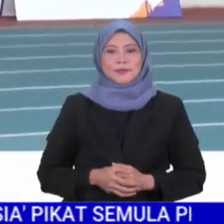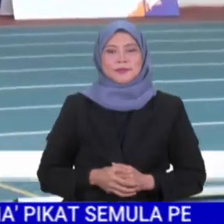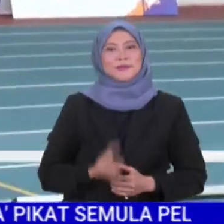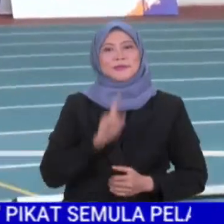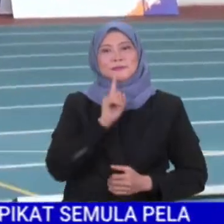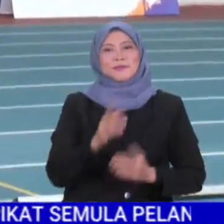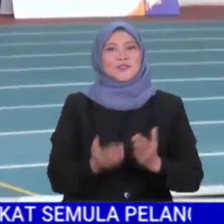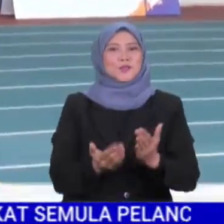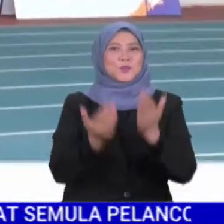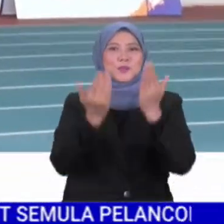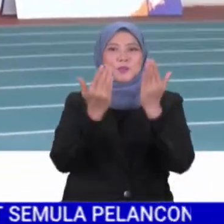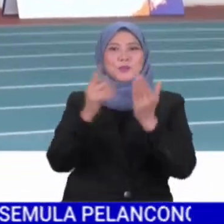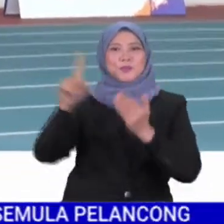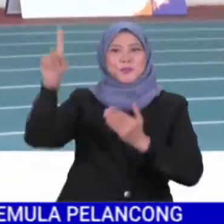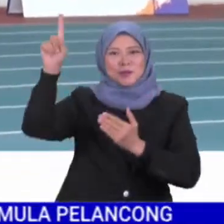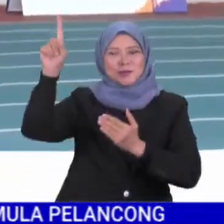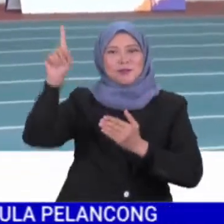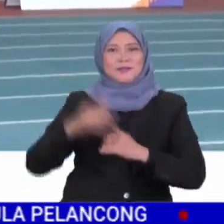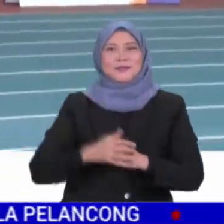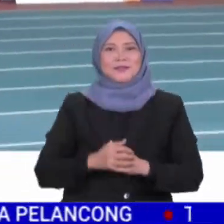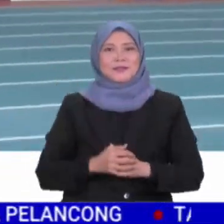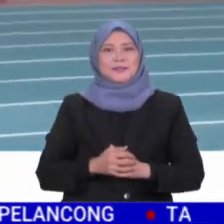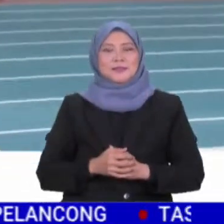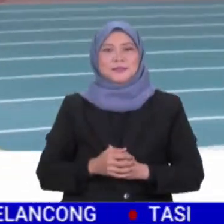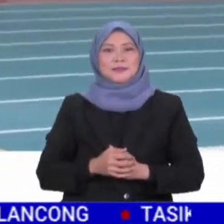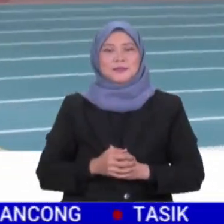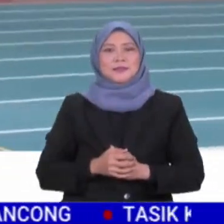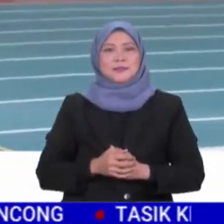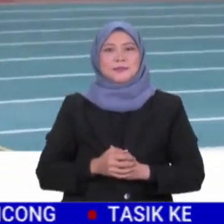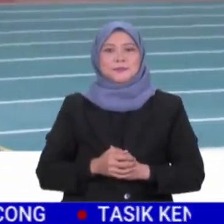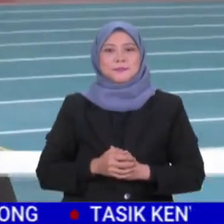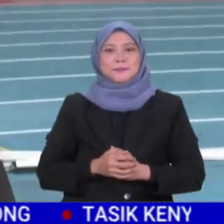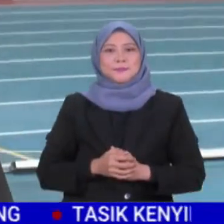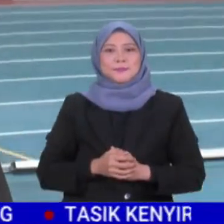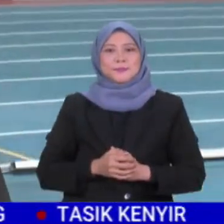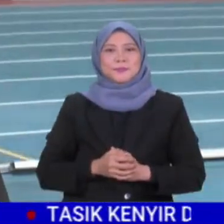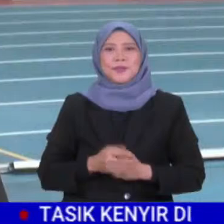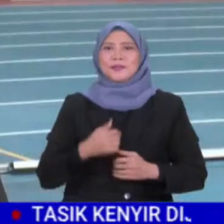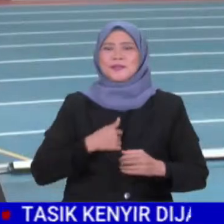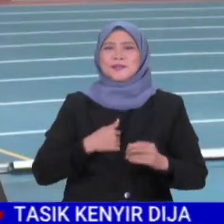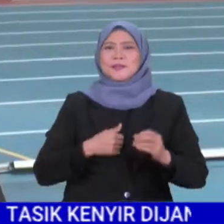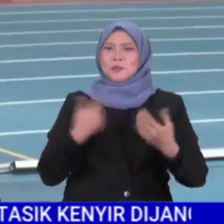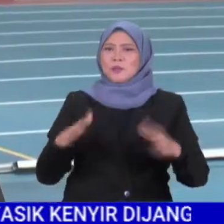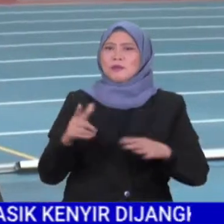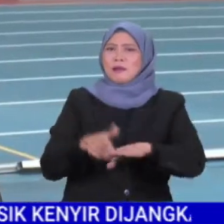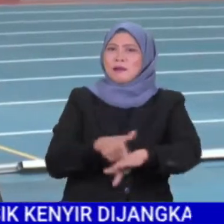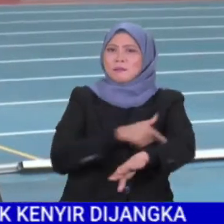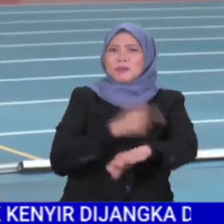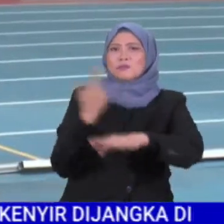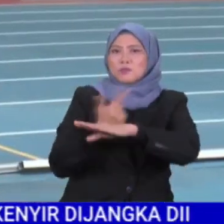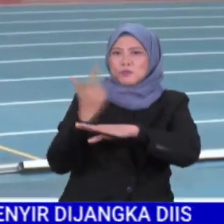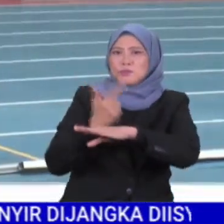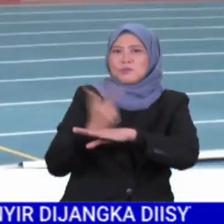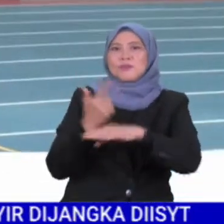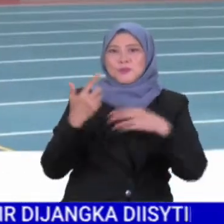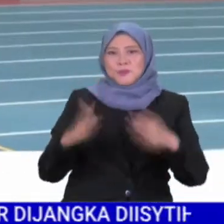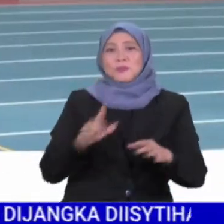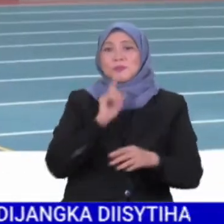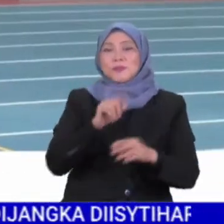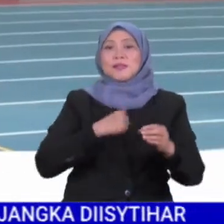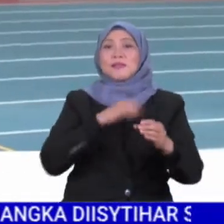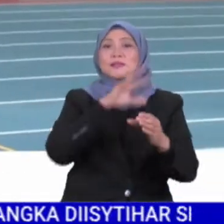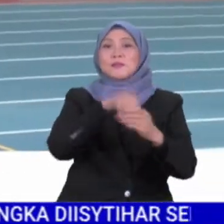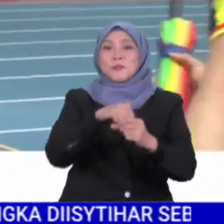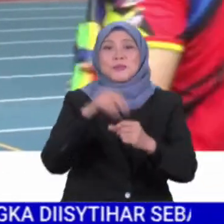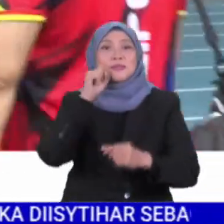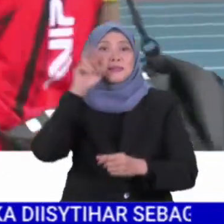Saya bersyukurlah kepada Tuhan juga kan, sebab saya sudah lama sudah training, sebab sebenarnya saya baru masuk kategori